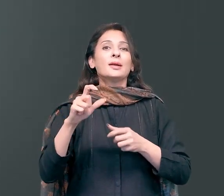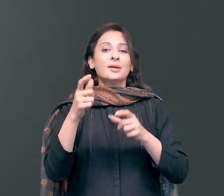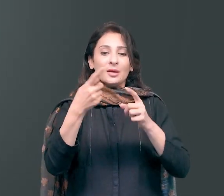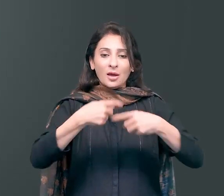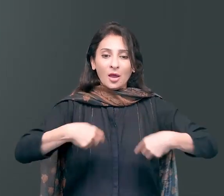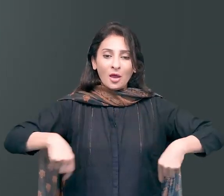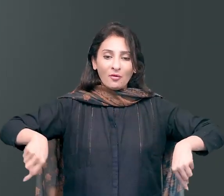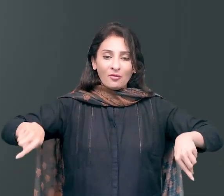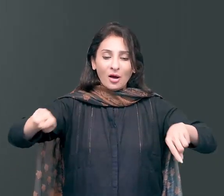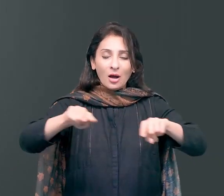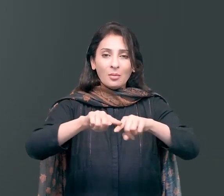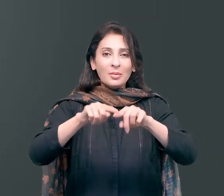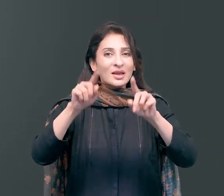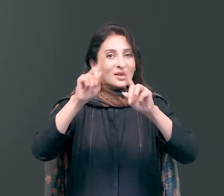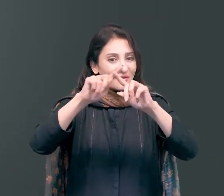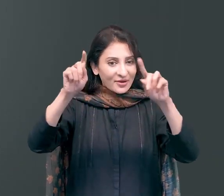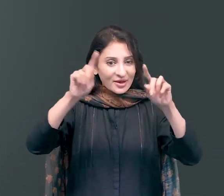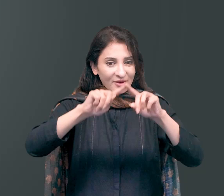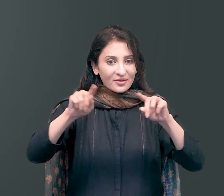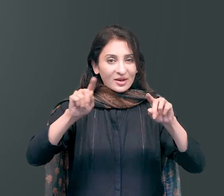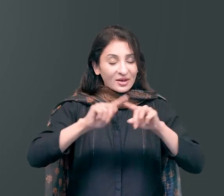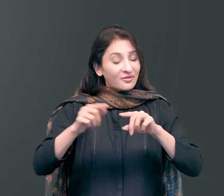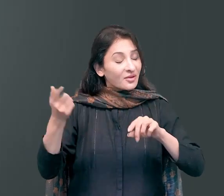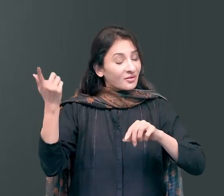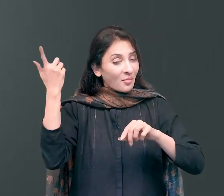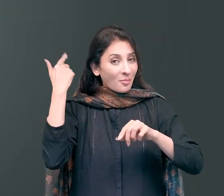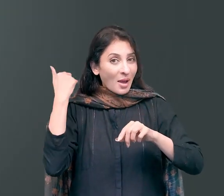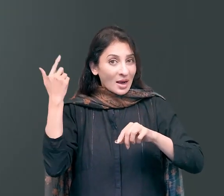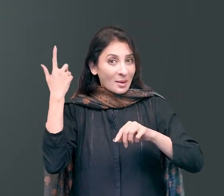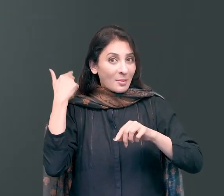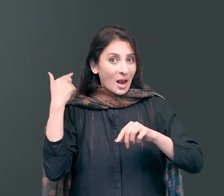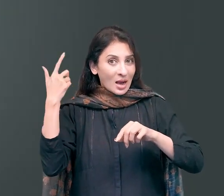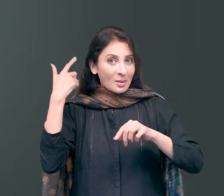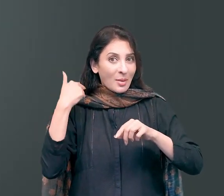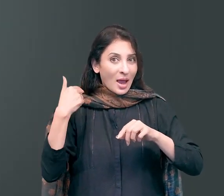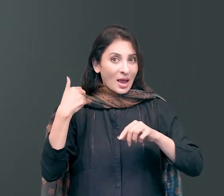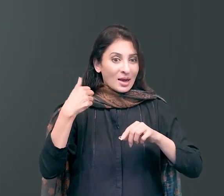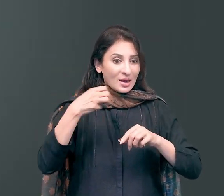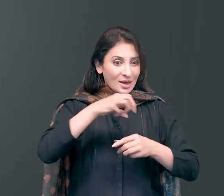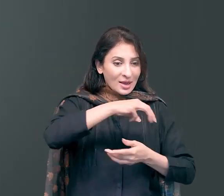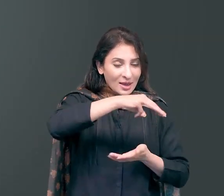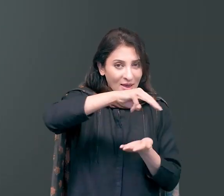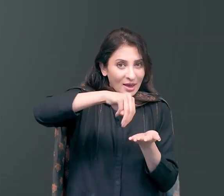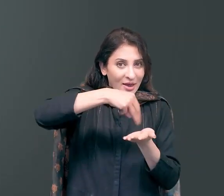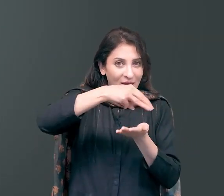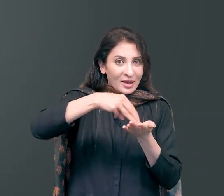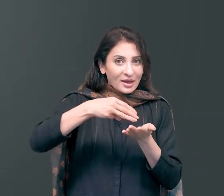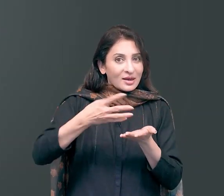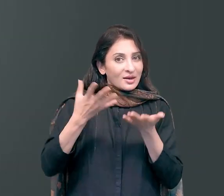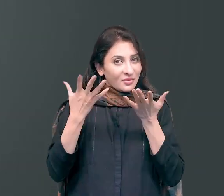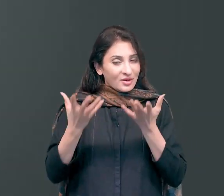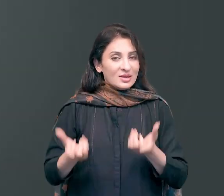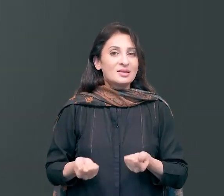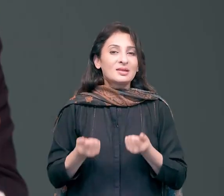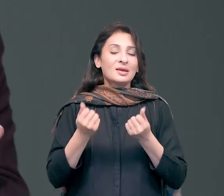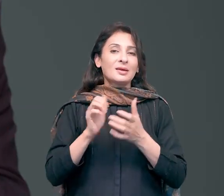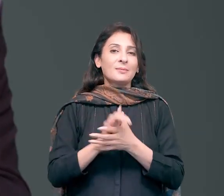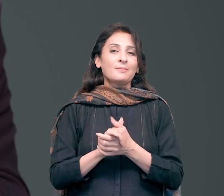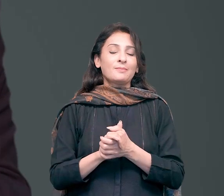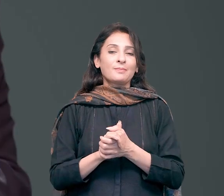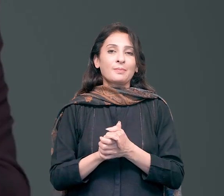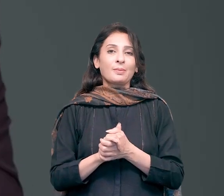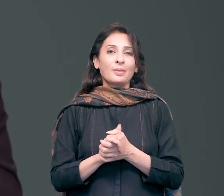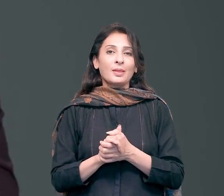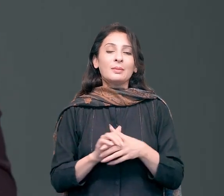مختلف طبقات ہیں. تو اسی طرح ہندوستان، جسے مغلوں نے ہندوستان بولا، انگریزوں نے